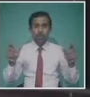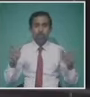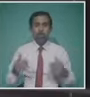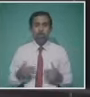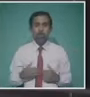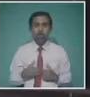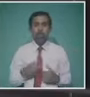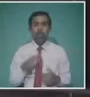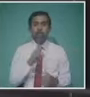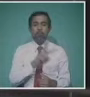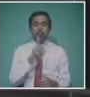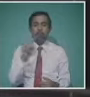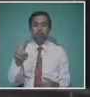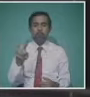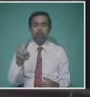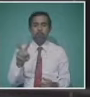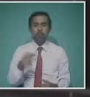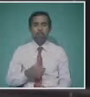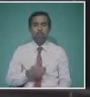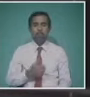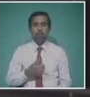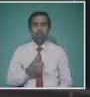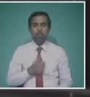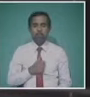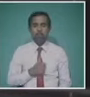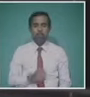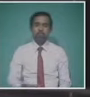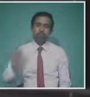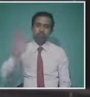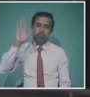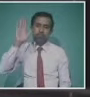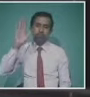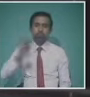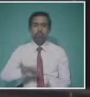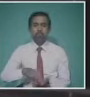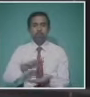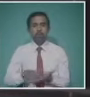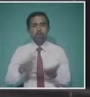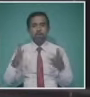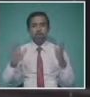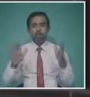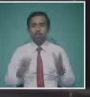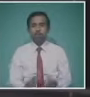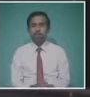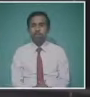මම 22ට කැමැත්තෙන් අත ඔසවන්න තීරණය කළා ඉවරයි